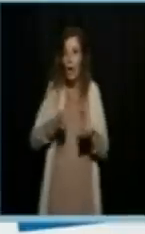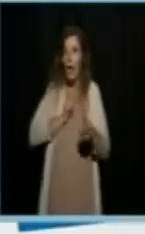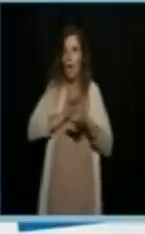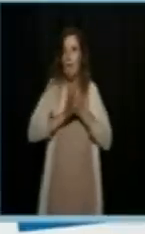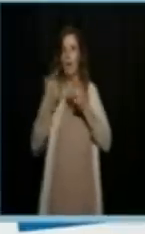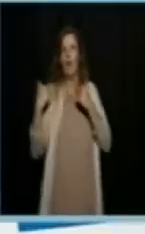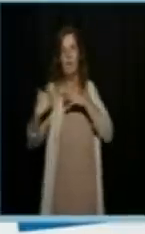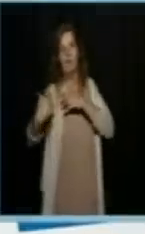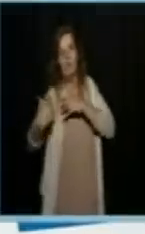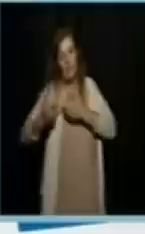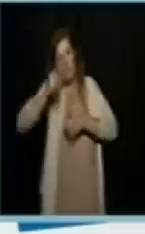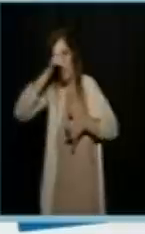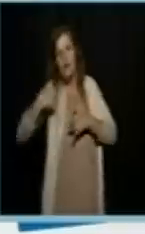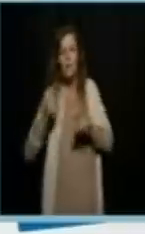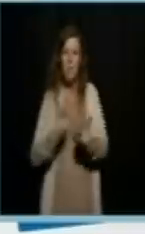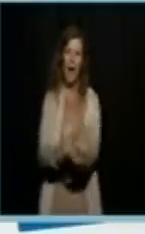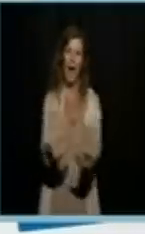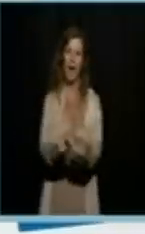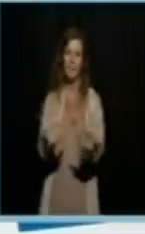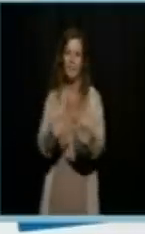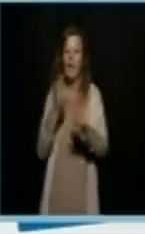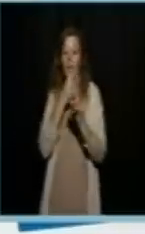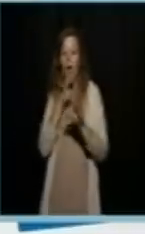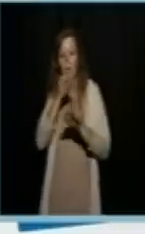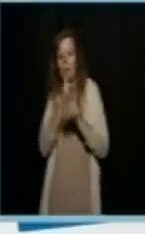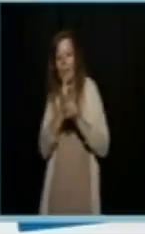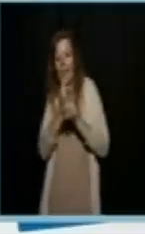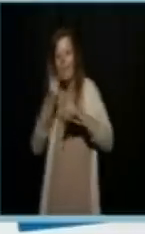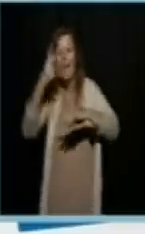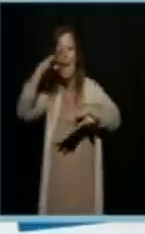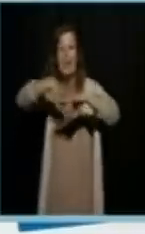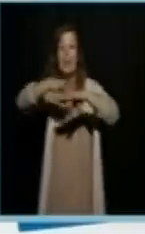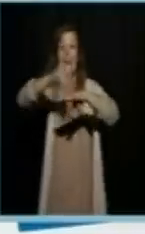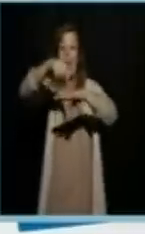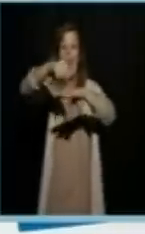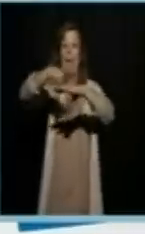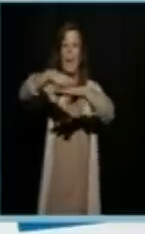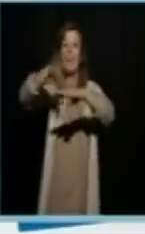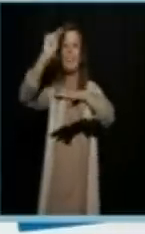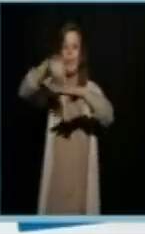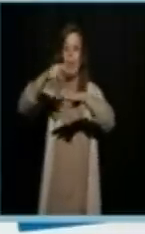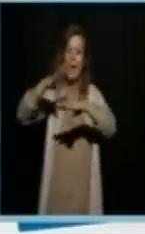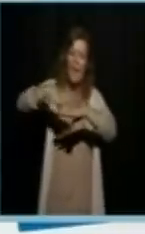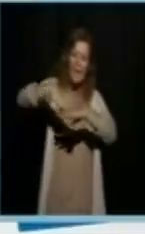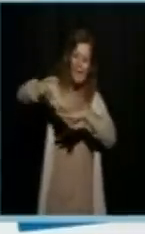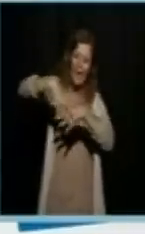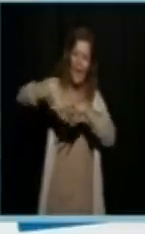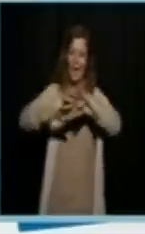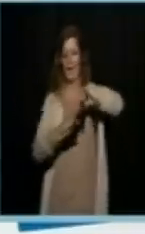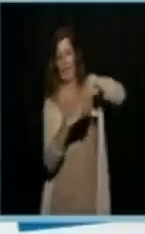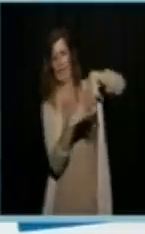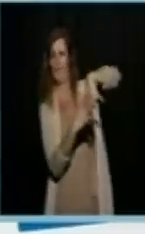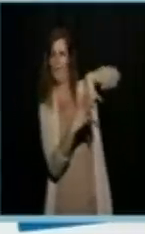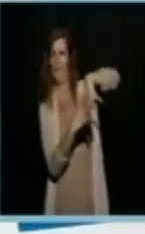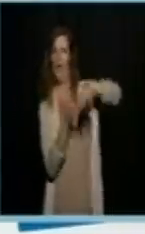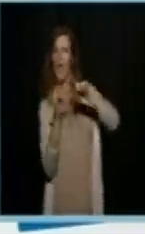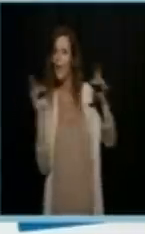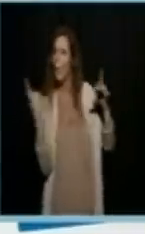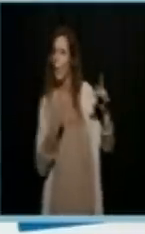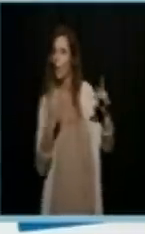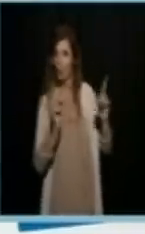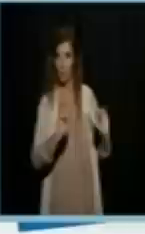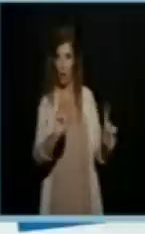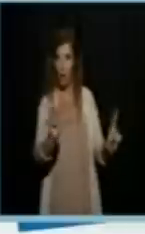colonna vertebrale, per arrivare a nuove reti. Attenzione che quando parlo di reti non parlo stavolta solo di banda larga,